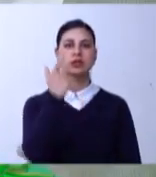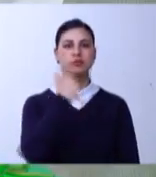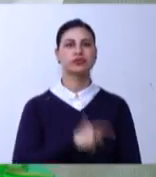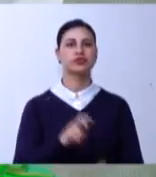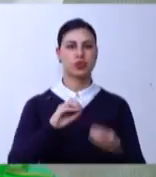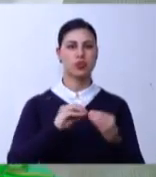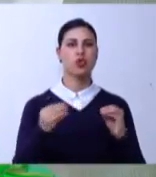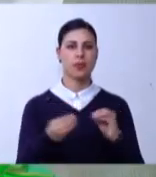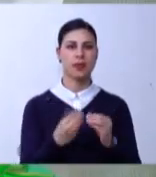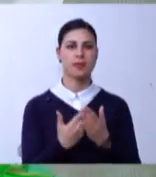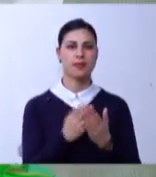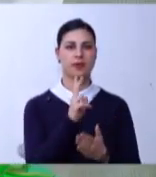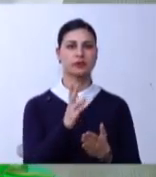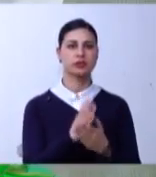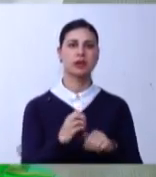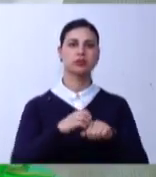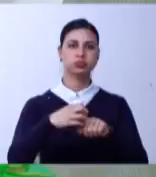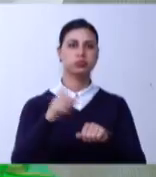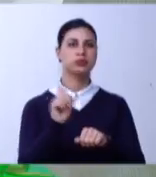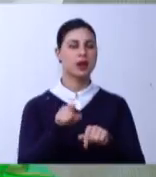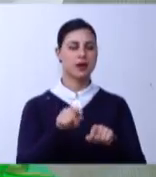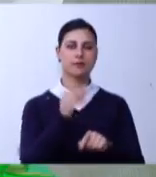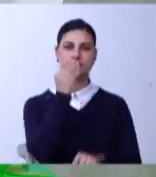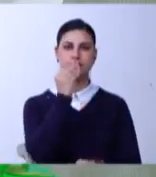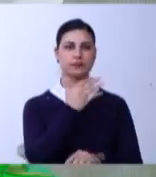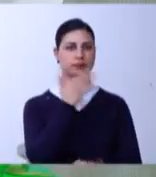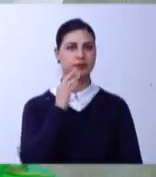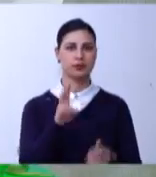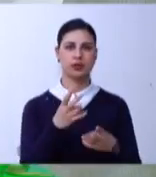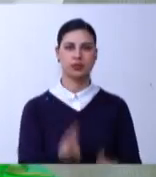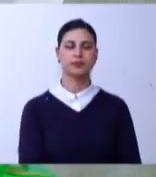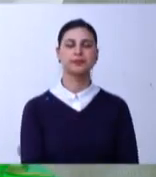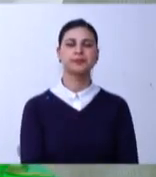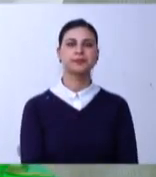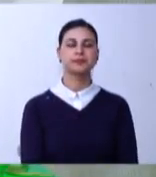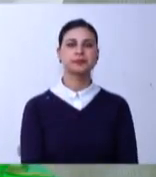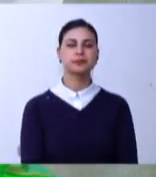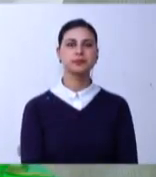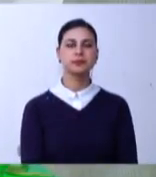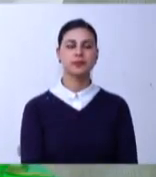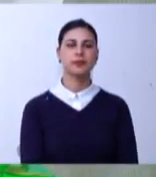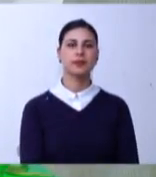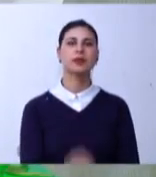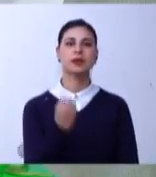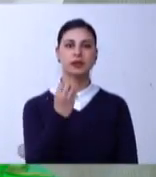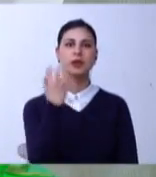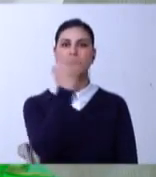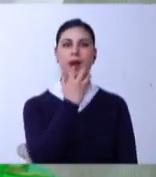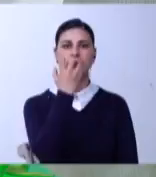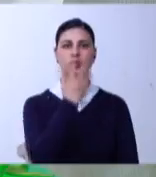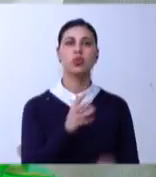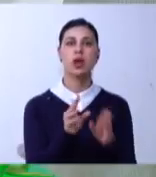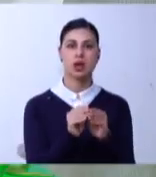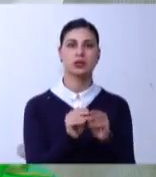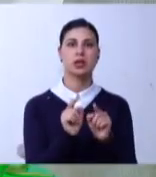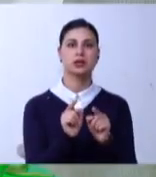ცვლის დარღვევა, ანუ ნივთიერებათა ცვლის დარღვევა, ასეთ შემთხვევაში ცოტა მეტი სიფრთხილე გამოიჩენთ ამ პროდუქტის მიმართ. განსაკუთრებით კომბინაციაში პომიდორთან,